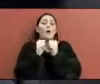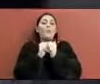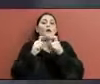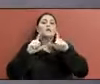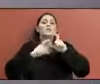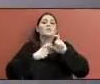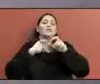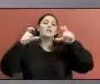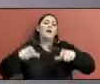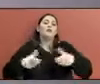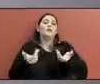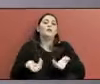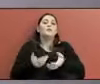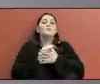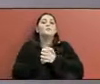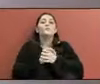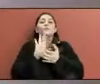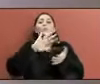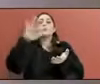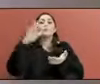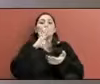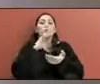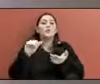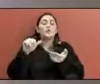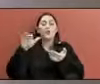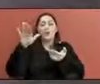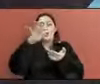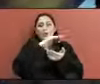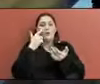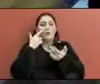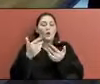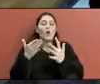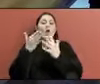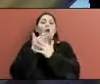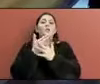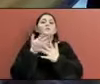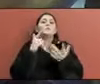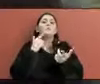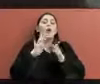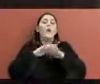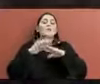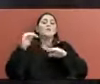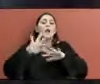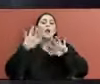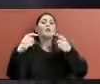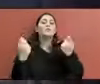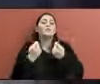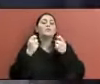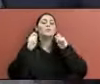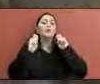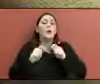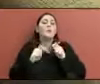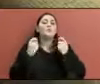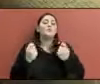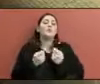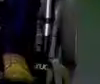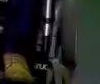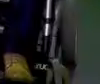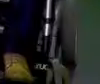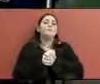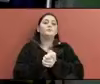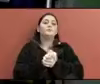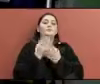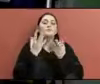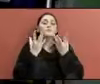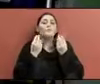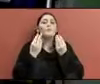Tüm Kocaeli'ye erişilebilir kılmak için elimizden gelen tüm çabayı sarf ediyoruz. Çok da güzel ilerliyoruz. Yani